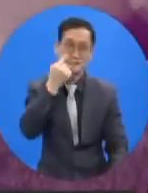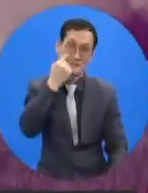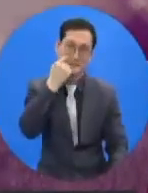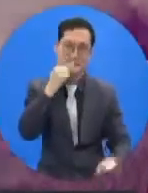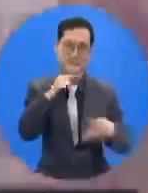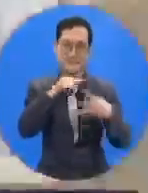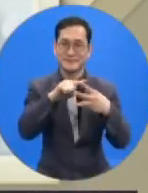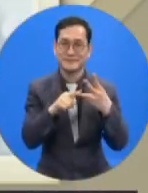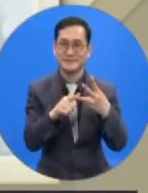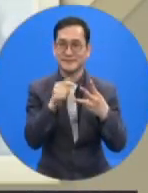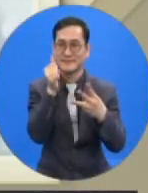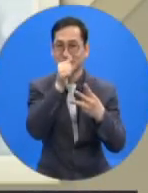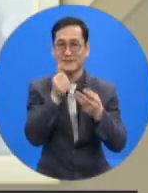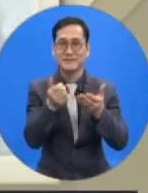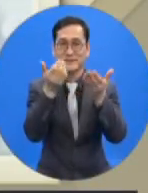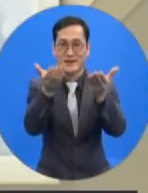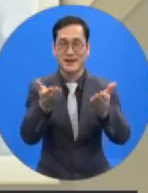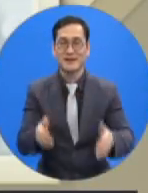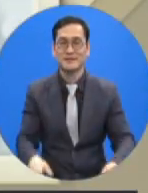바로 만나보시죠.